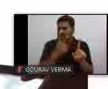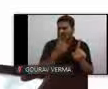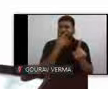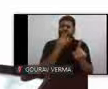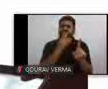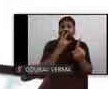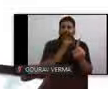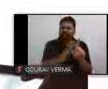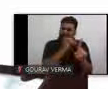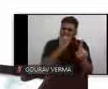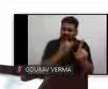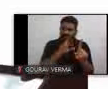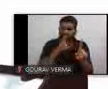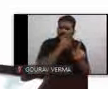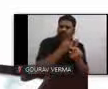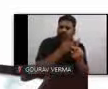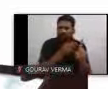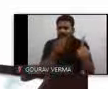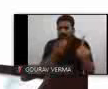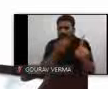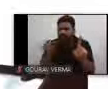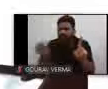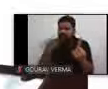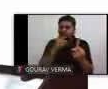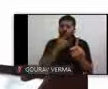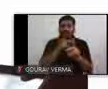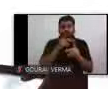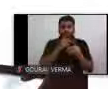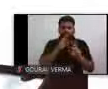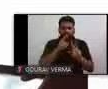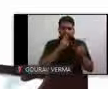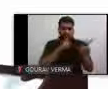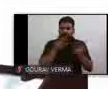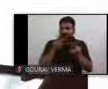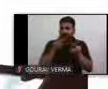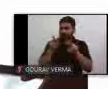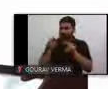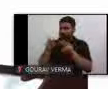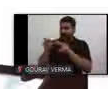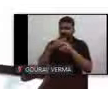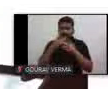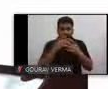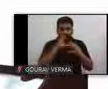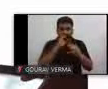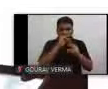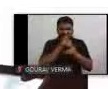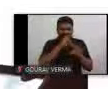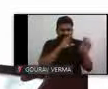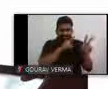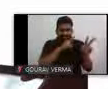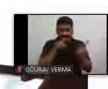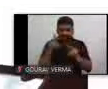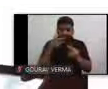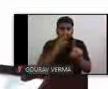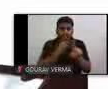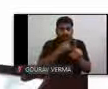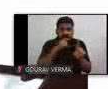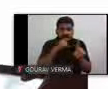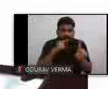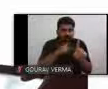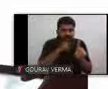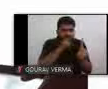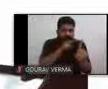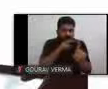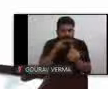कलर. सो ऐसे प्रिफरेंस वेदर द चाइल्ड टर्न्स हिज अटेंशन टू द डिफरेंट टॉय बट विद द सेम रेड कलर, देन दैट मीन्स